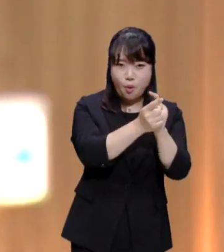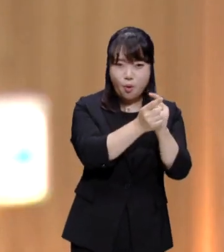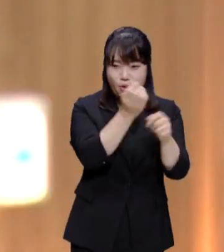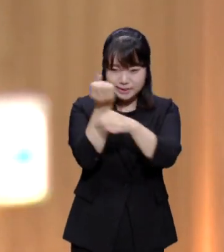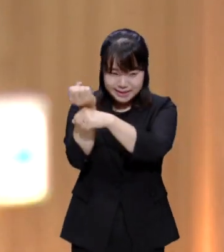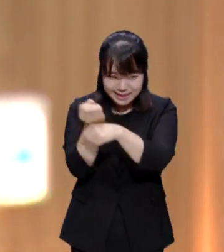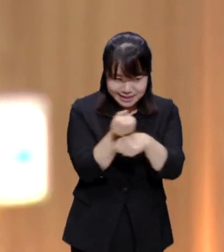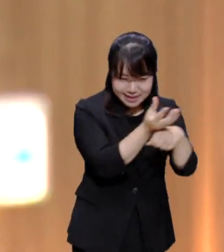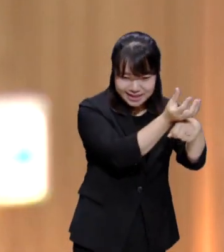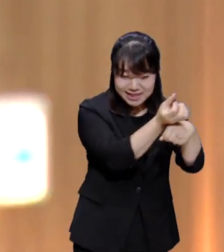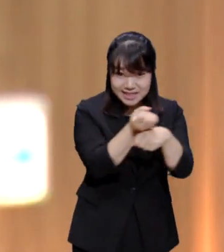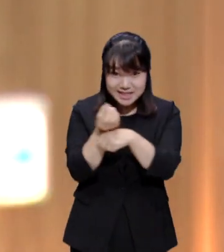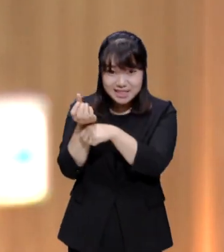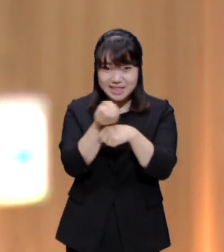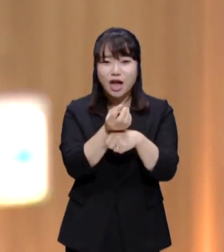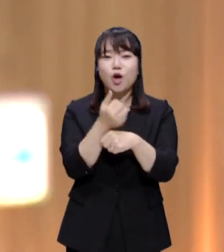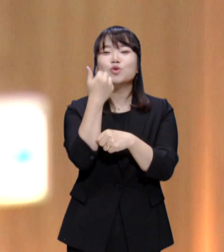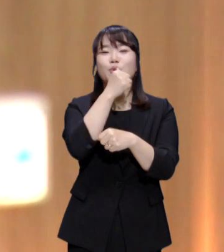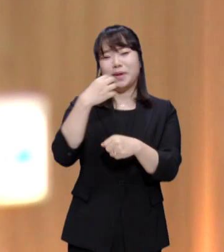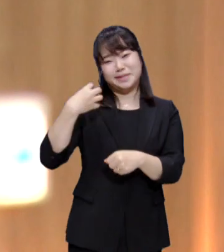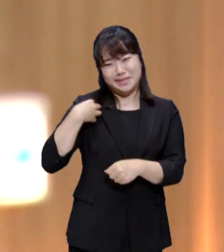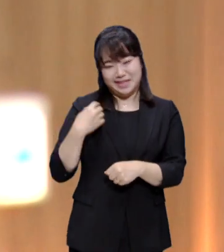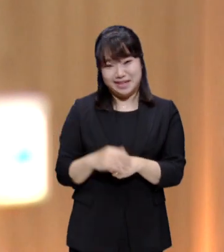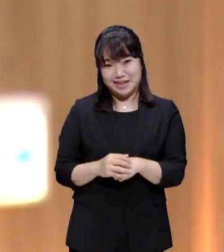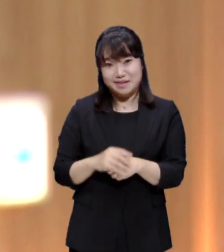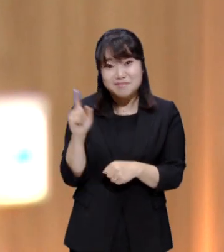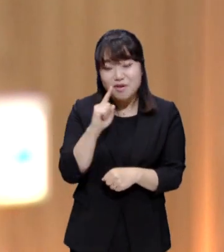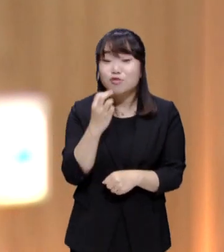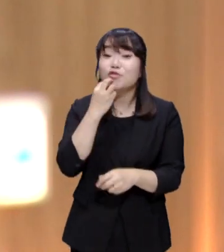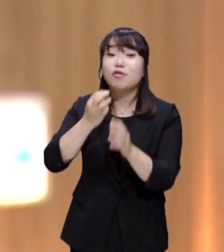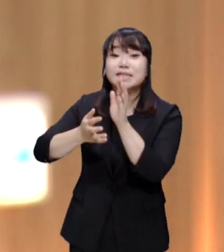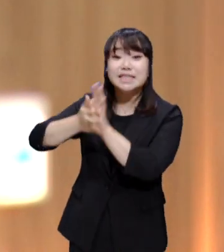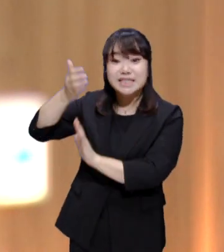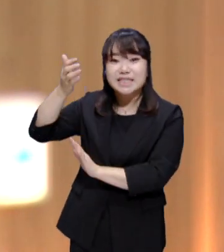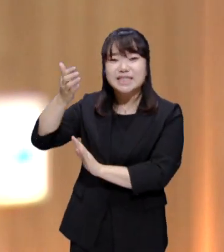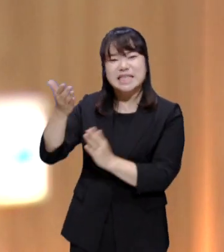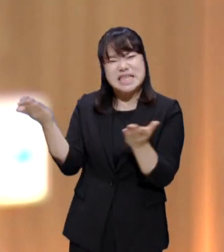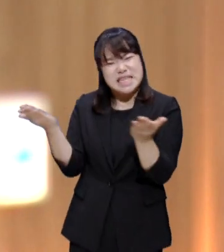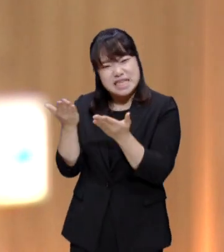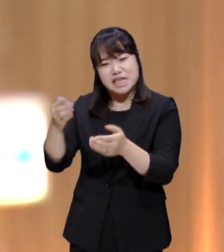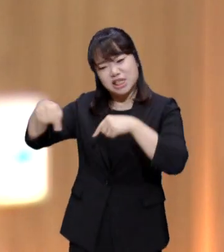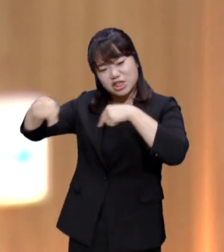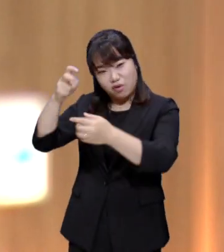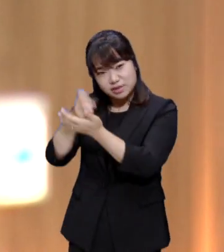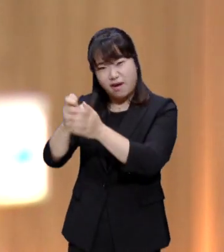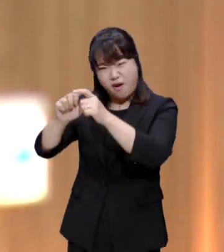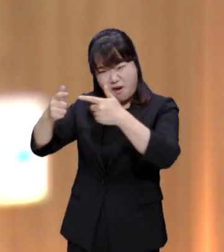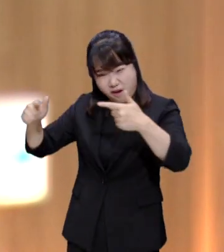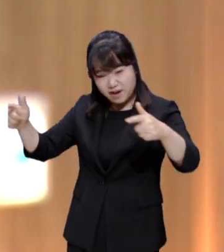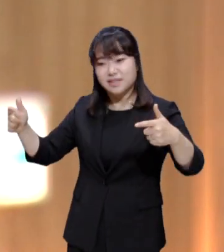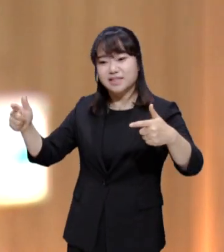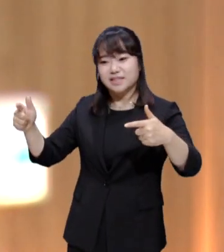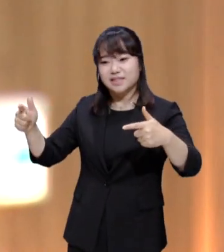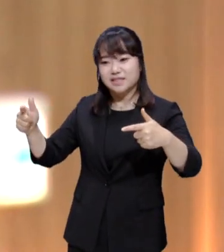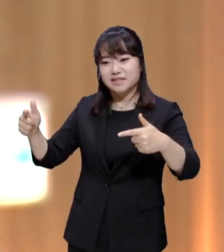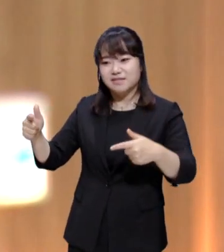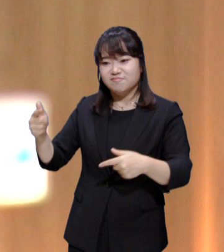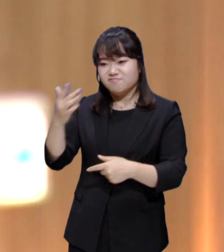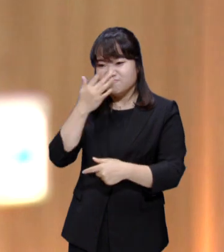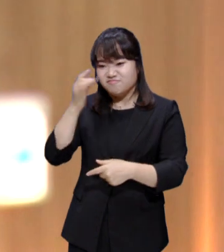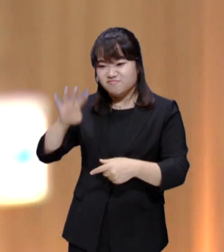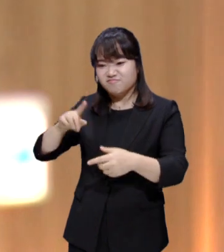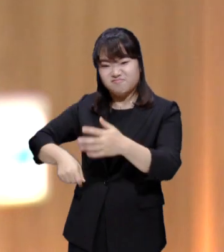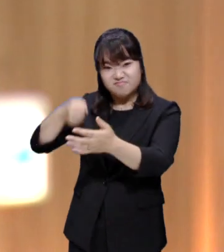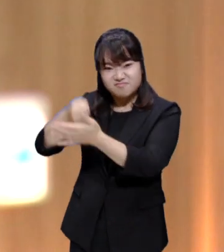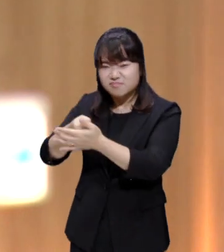이제 저희가 아는 거와 같이 뭐 그 업무라든가 정책들을 독자적으로 수행할